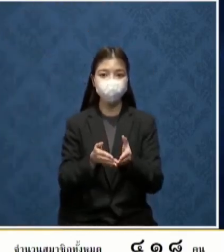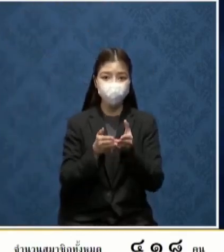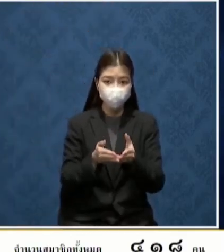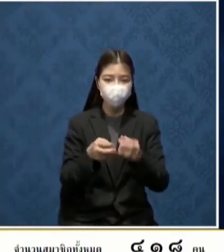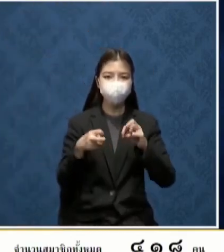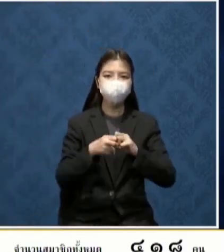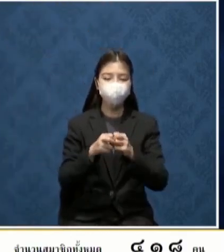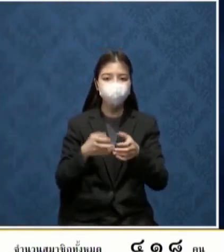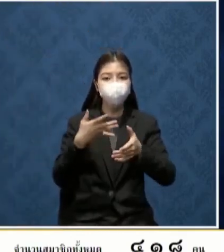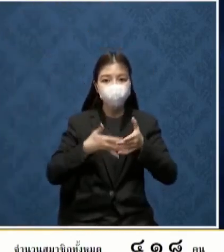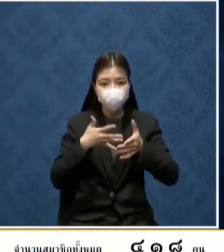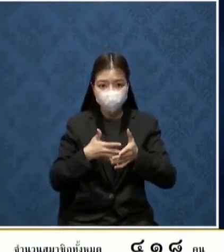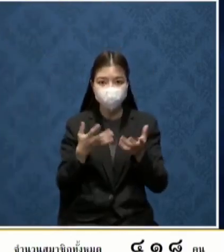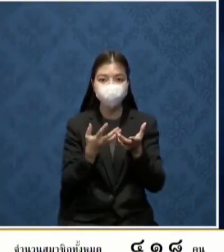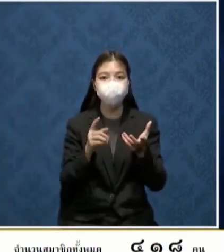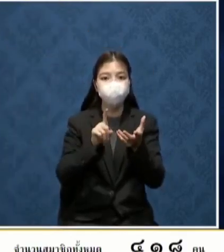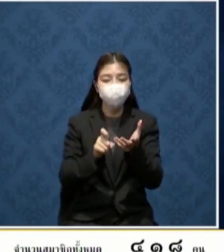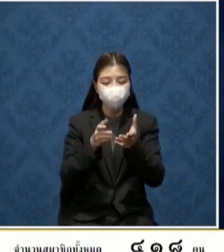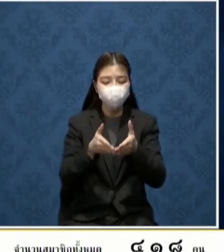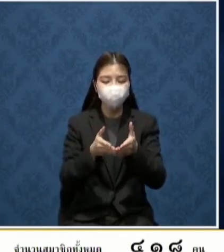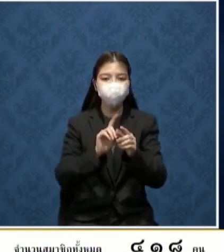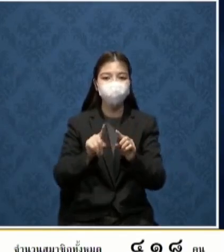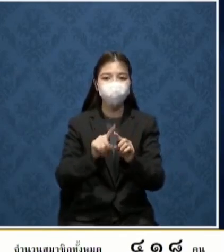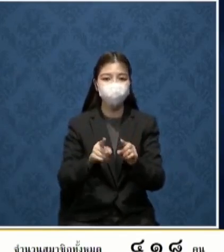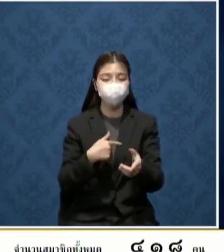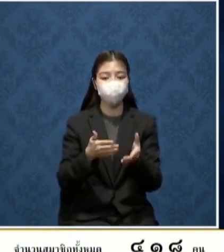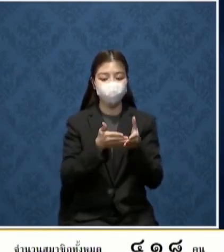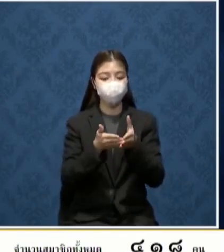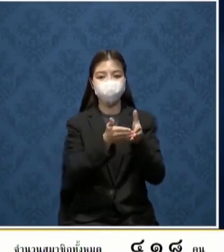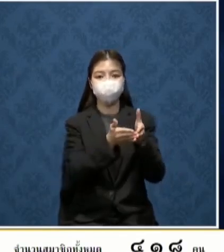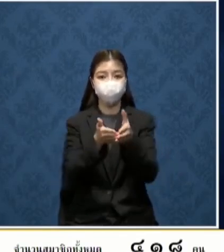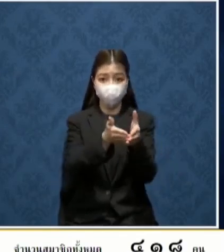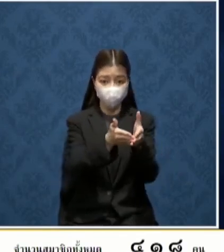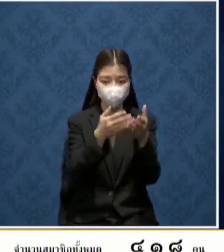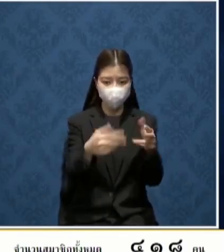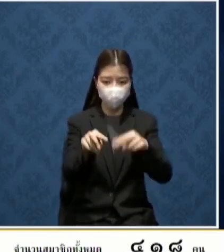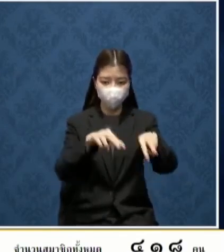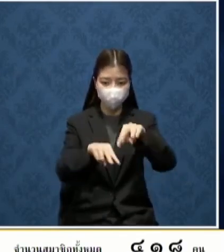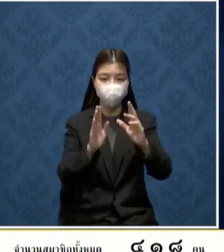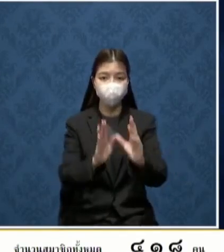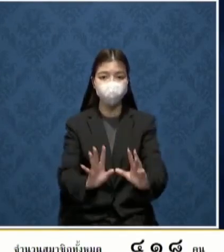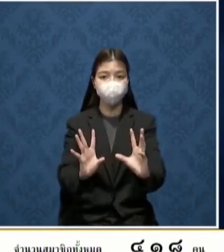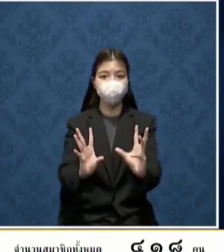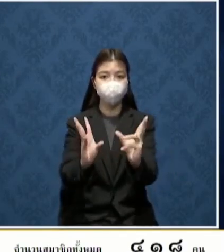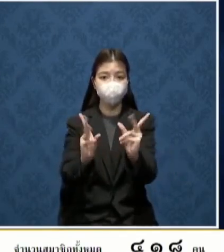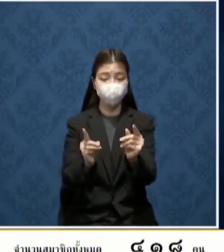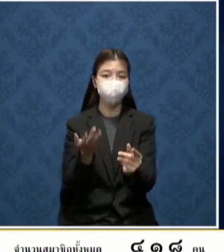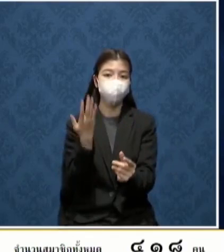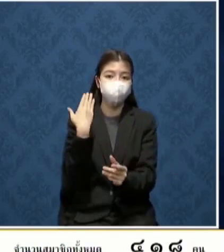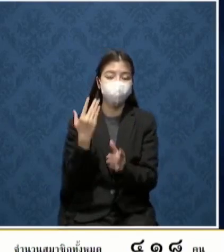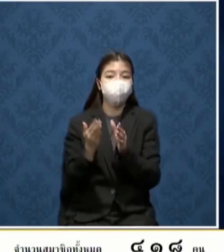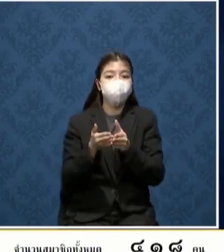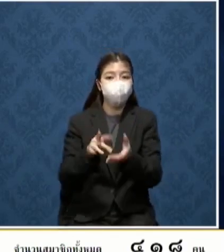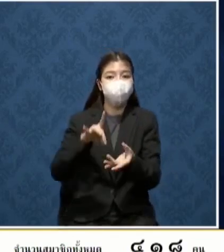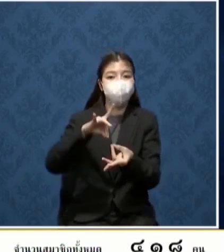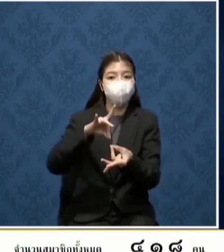มรุในหายส่วนหลังจากที่ออกไปปฏิบัติภารกิจ คนหาผู้สูญหายเหอหวงสโกไทย ไมถ